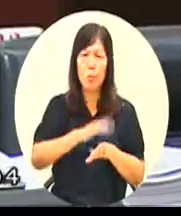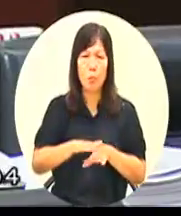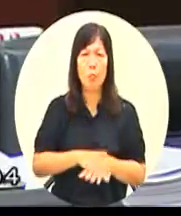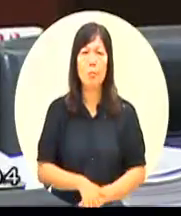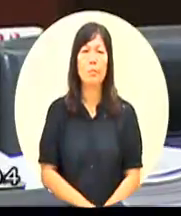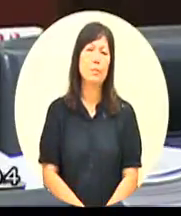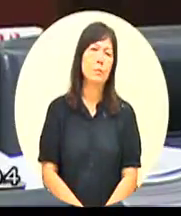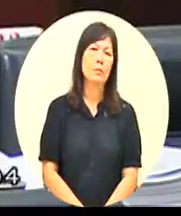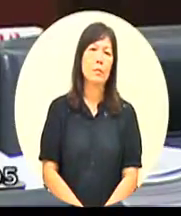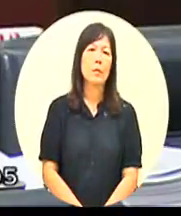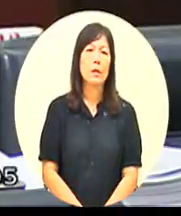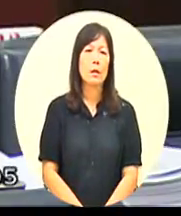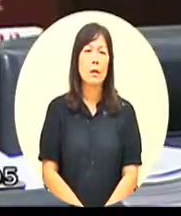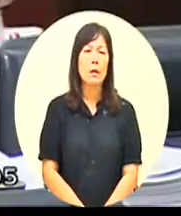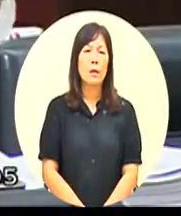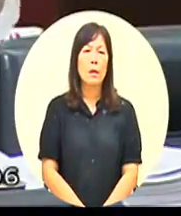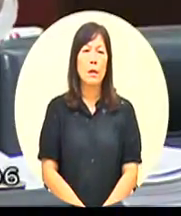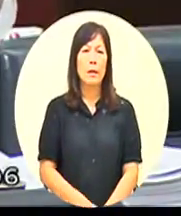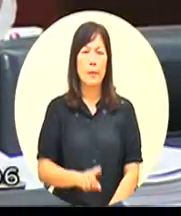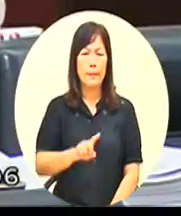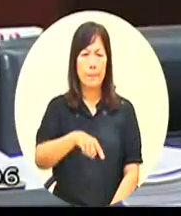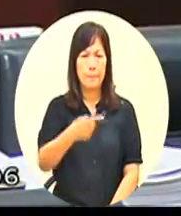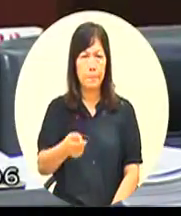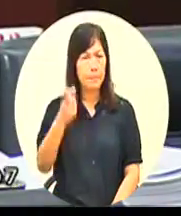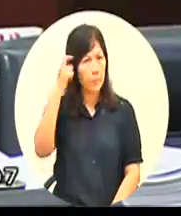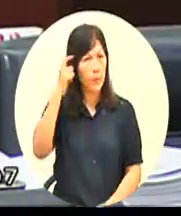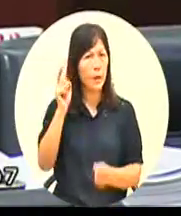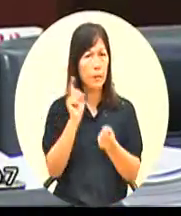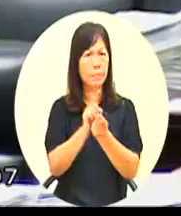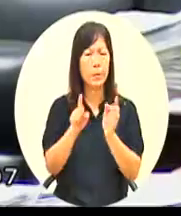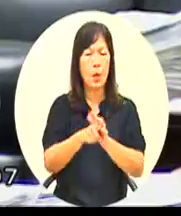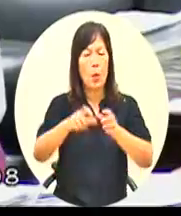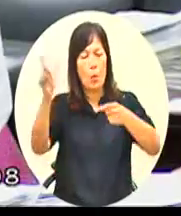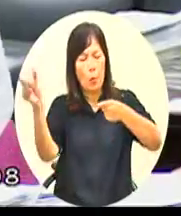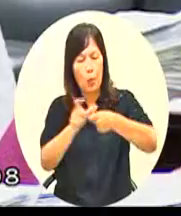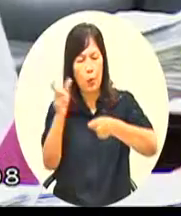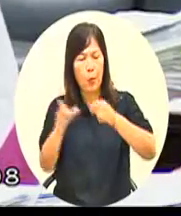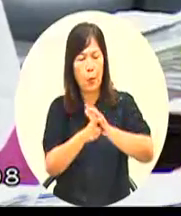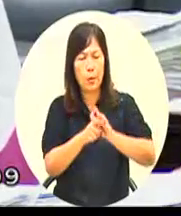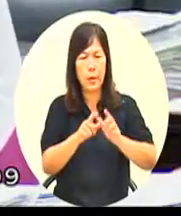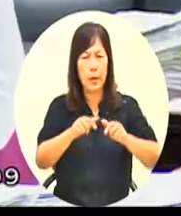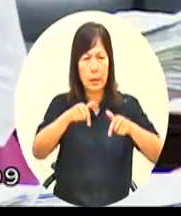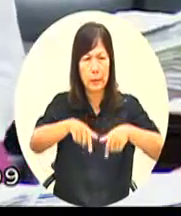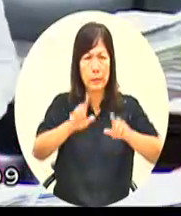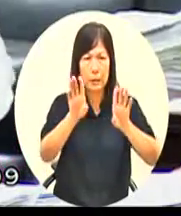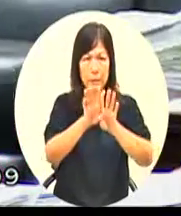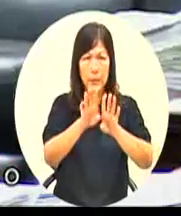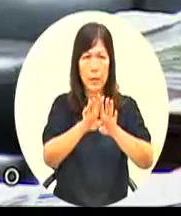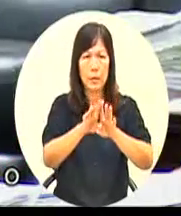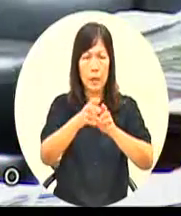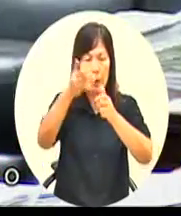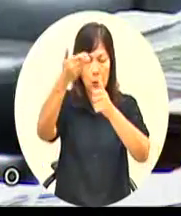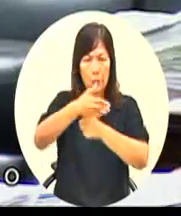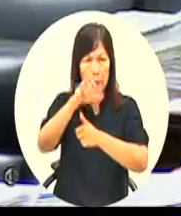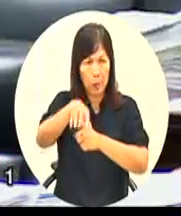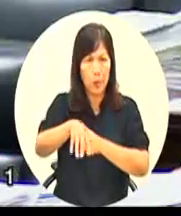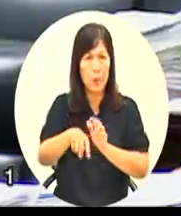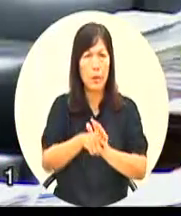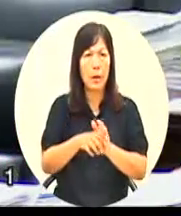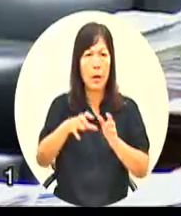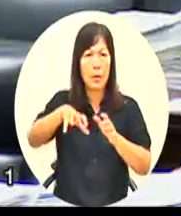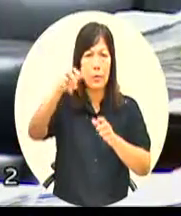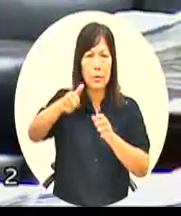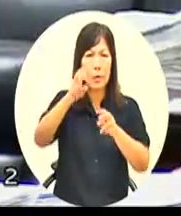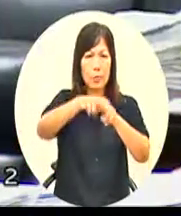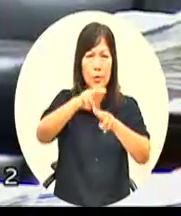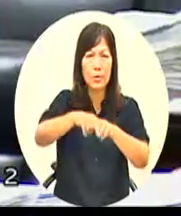请坐。那我再过来要跟来风灾后的西门遗址哈，来文化局局长坐哪里？你坐那边，